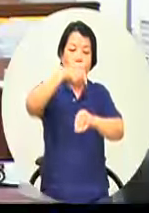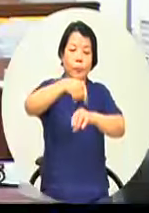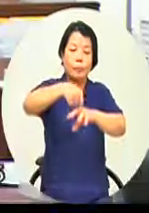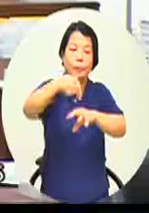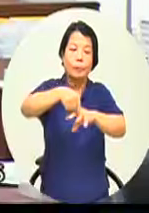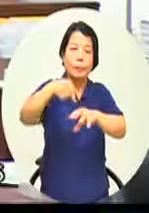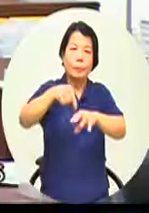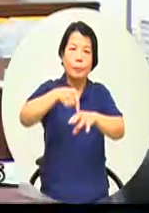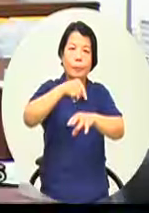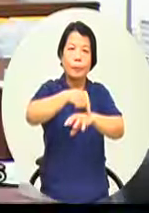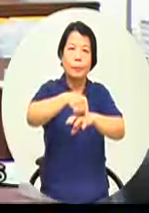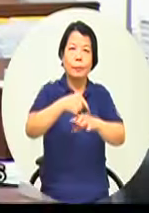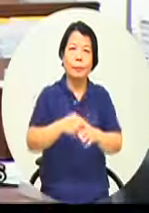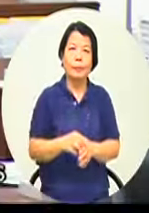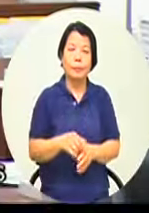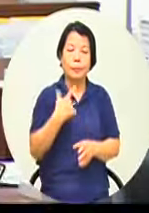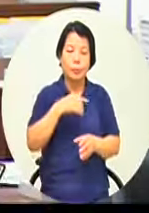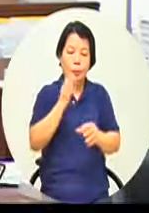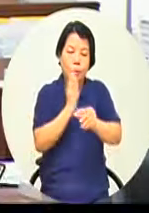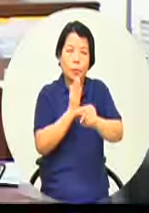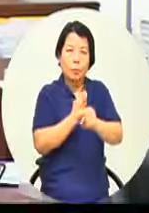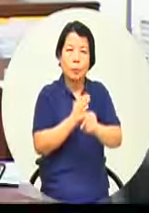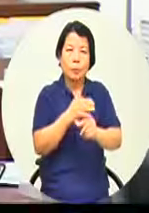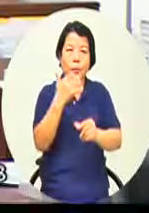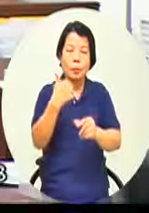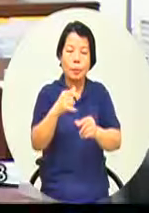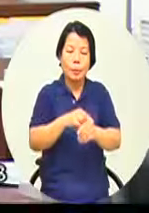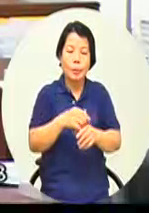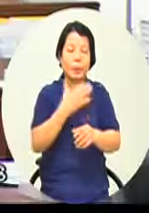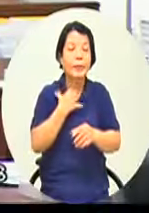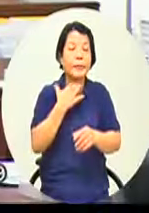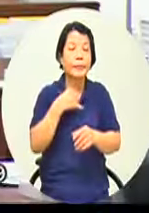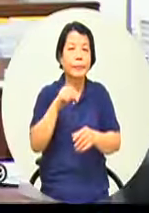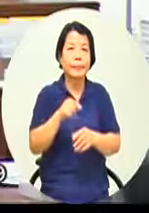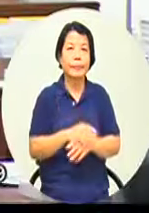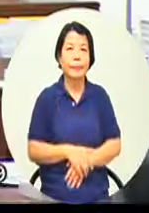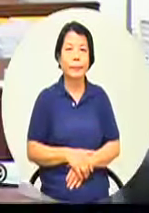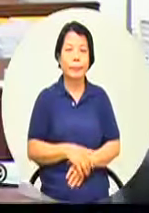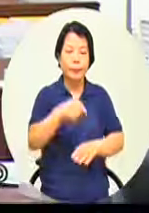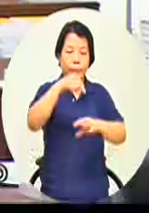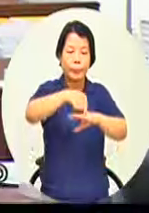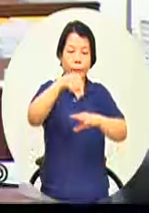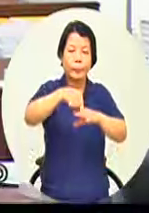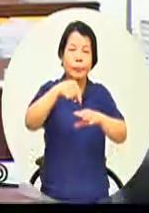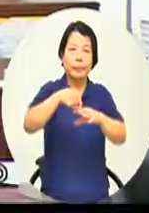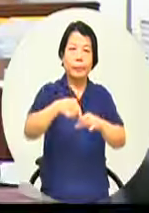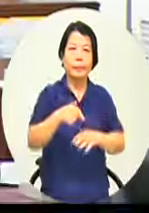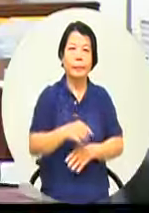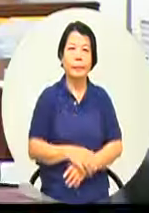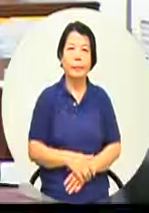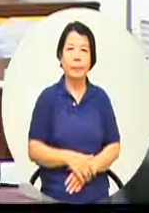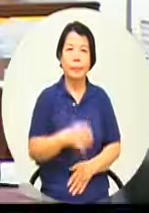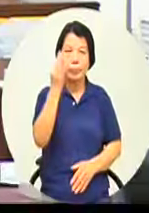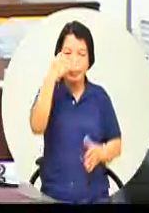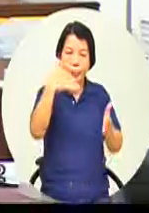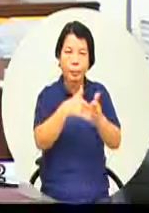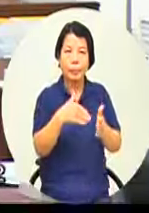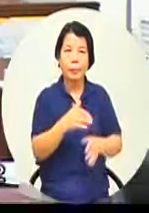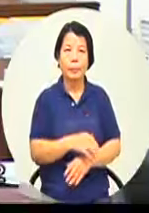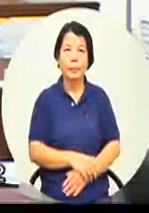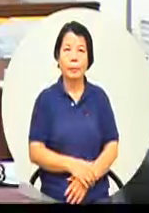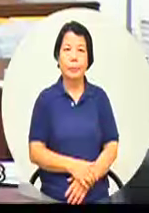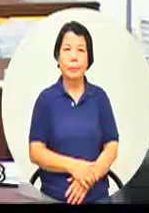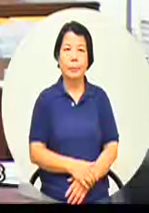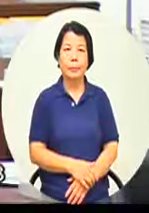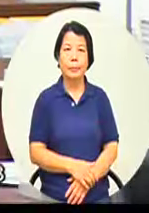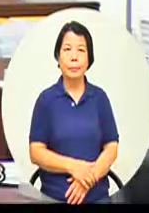了。它虽然中间哈，中间还没有，还干干的还没有哈。我把它刺动，各位你们都看见了哈。好，我把它